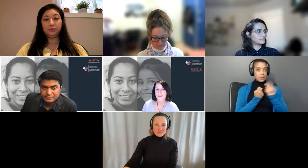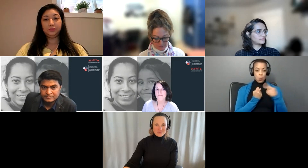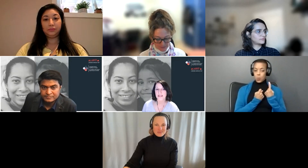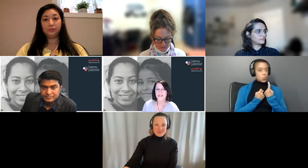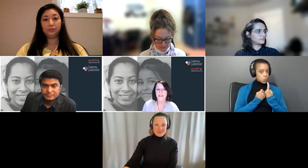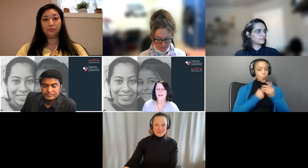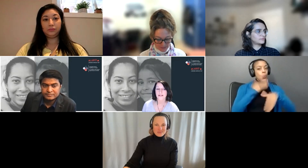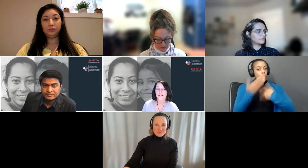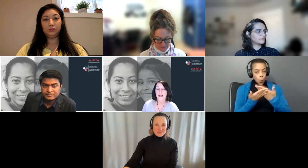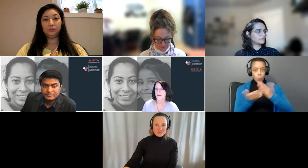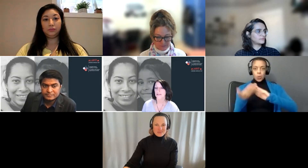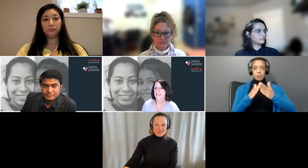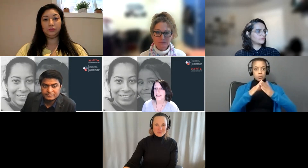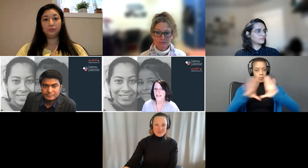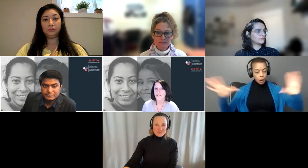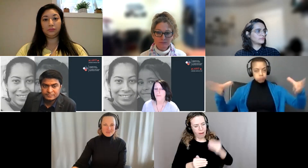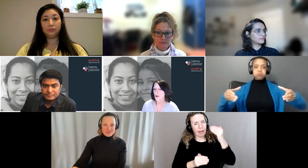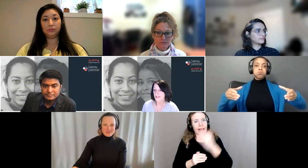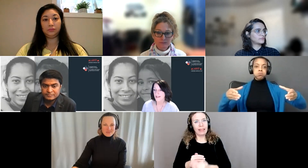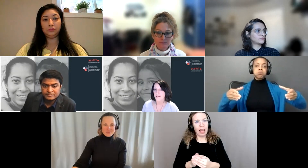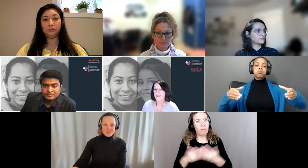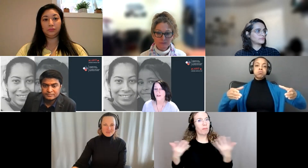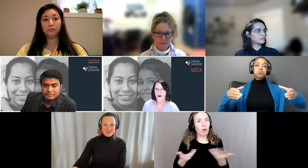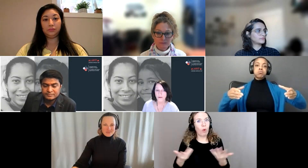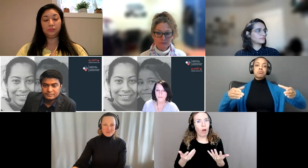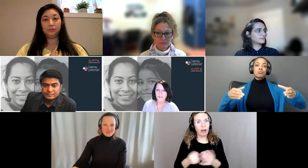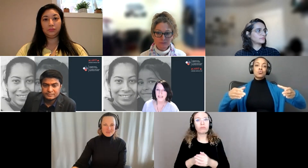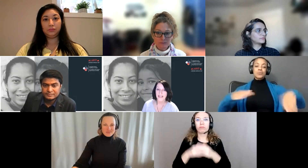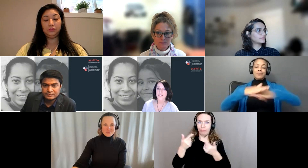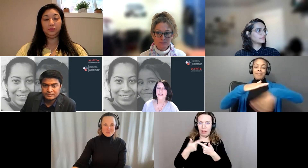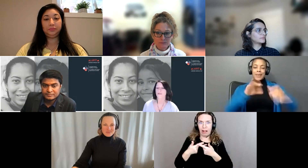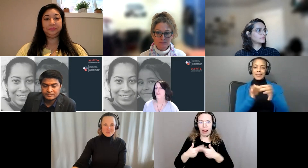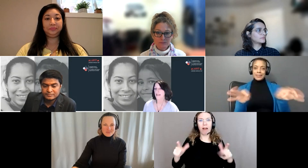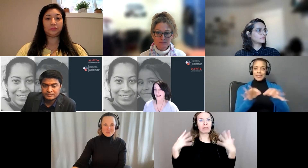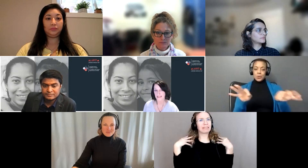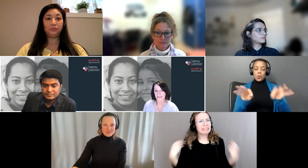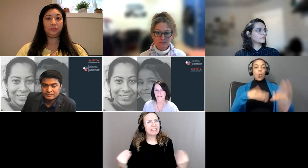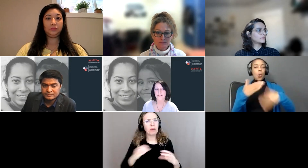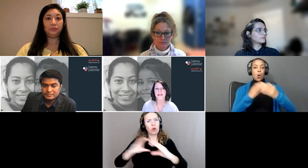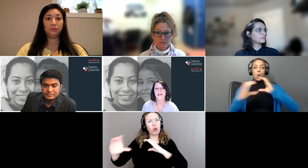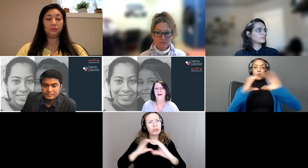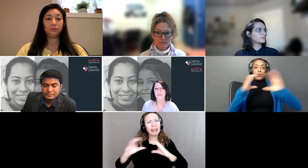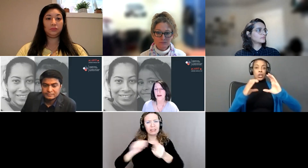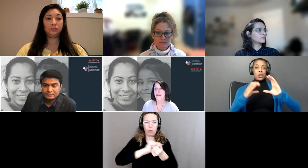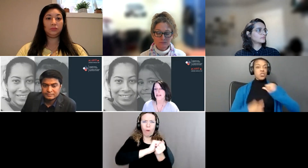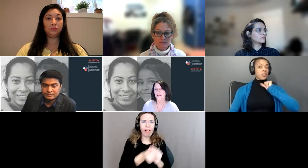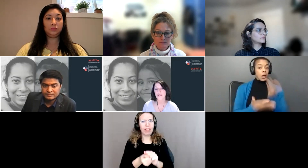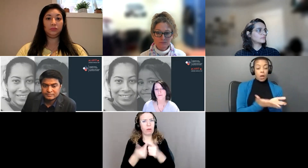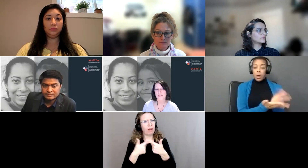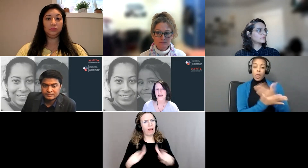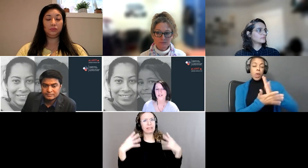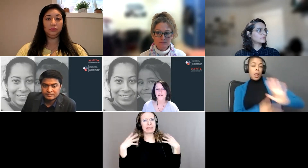la première étape, c'est en langage simple, toute communication est avec cette